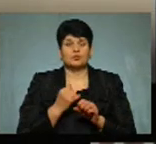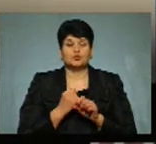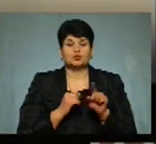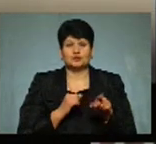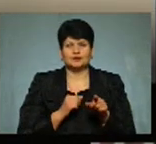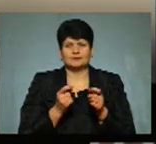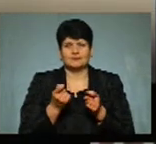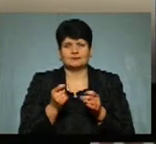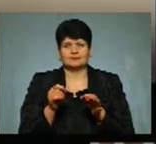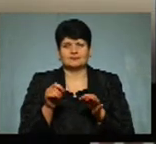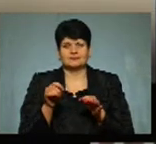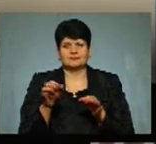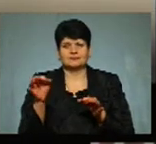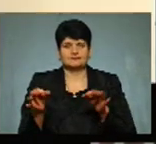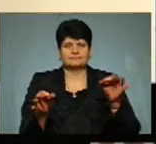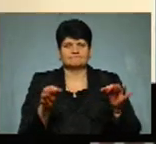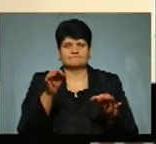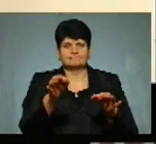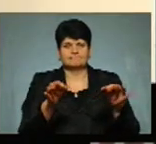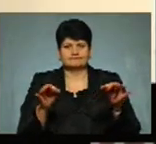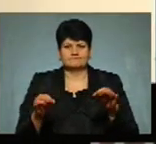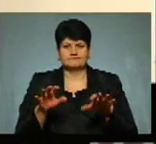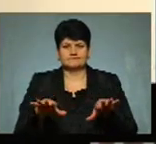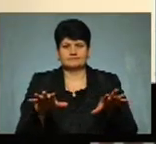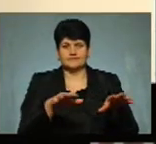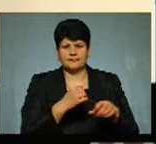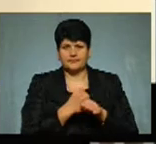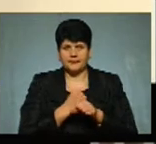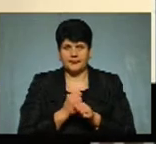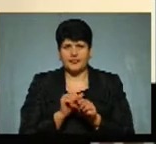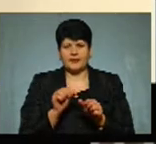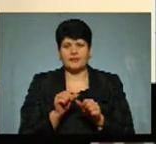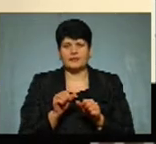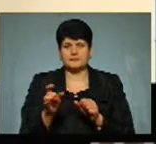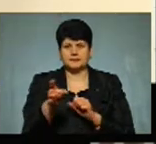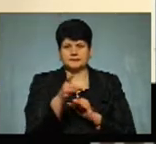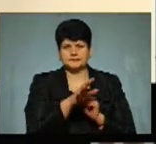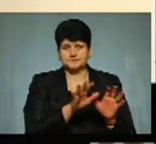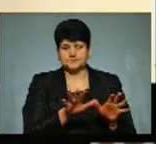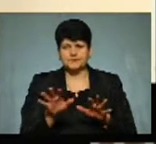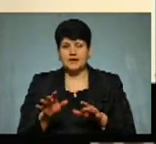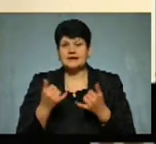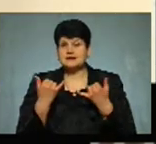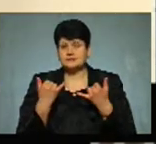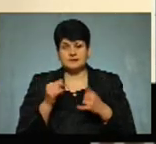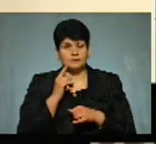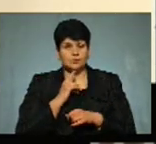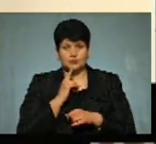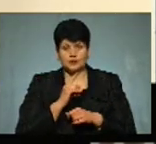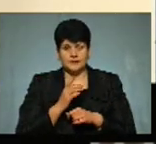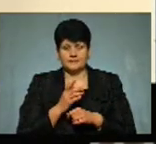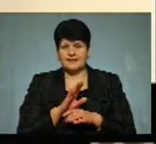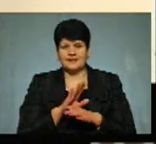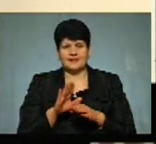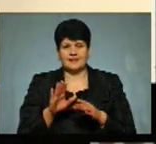точково працюємо по окремих мікрорайонах. На сьогоднішній день ми поки